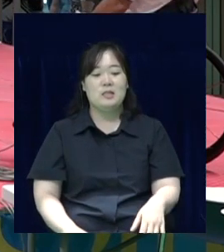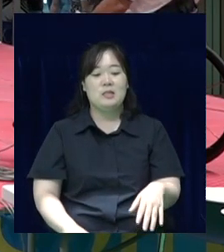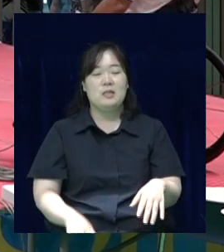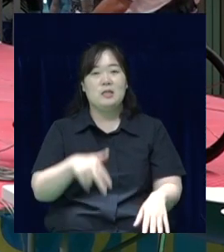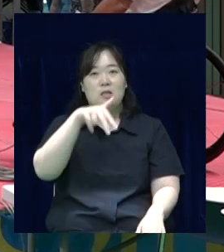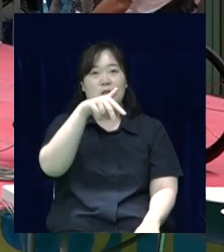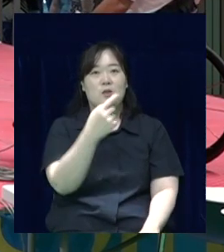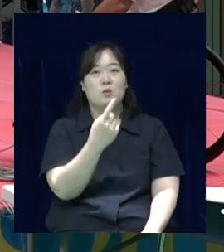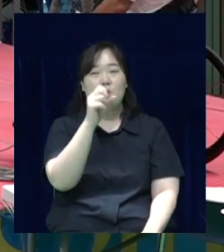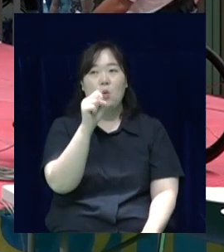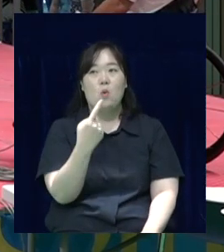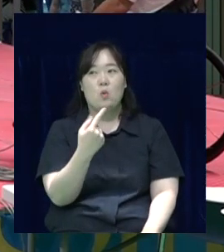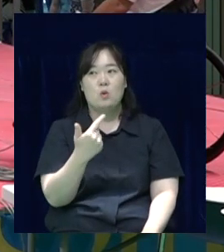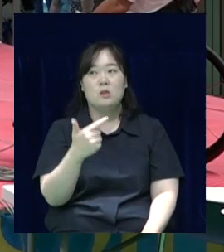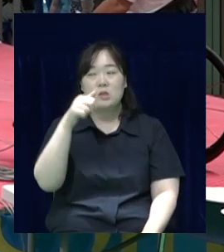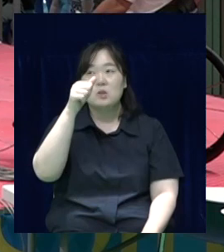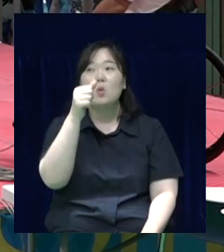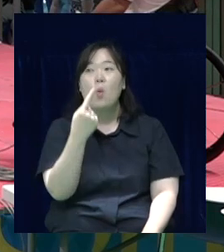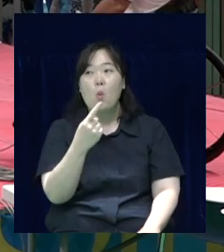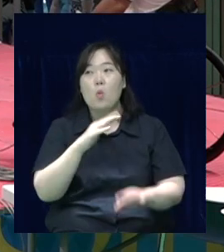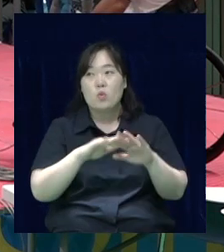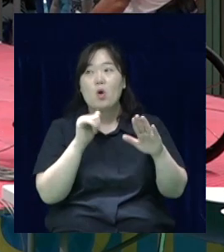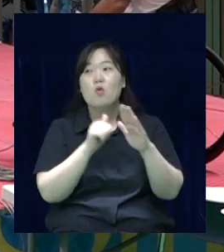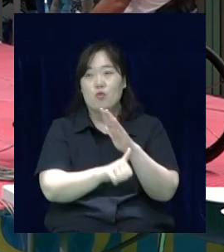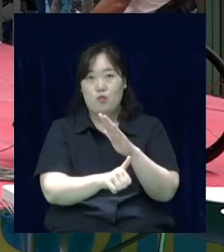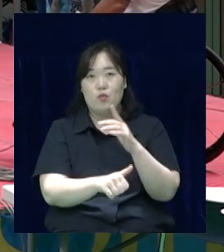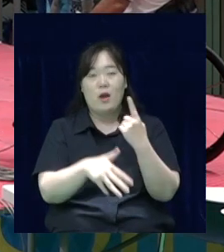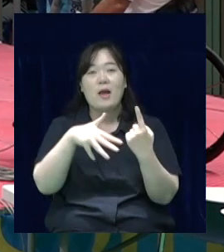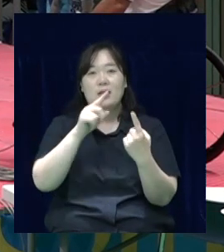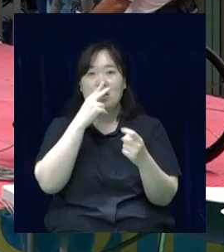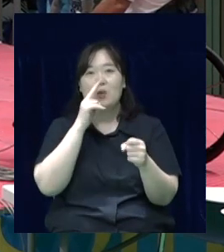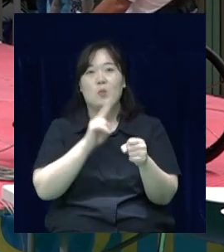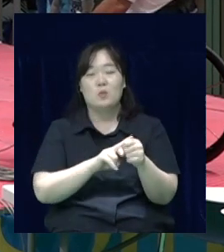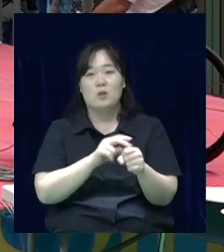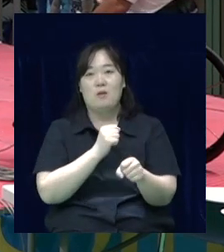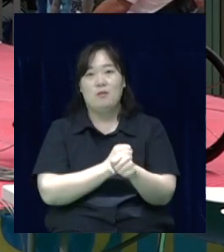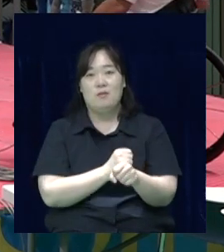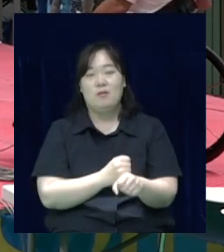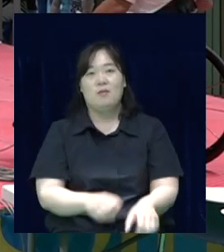좀 선수 변경이 또 이어질 것 같습니다.